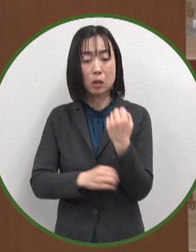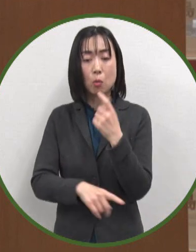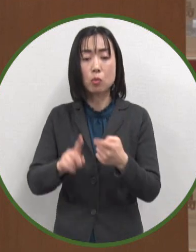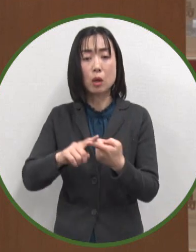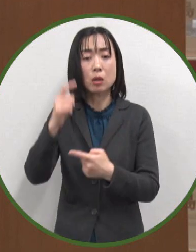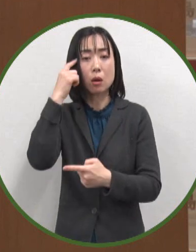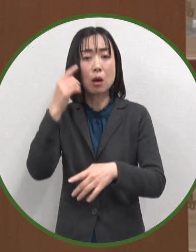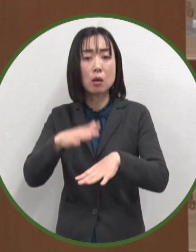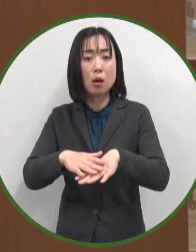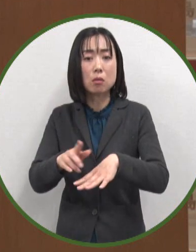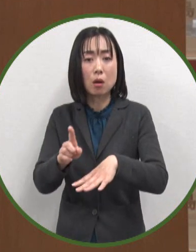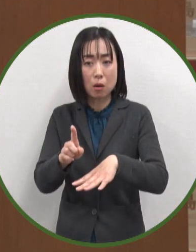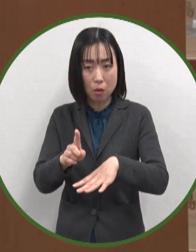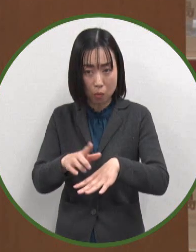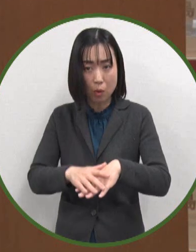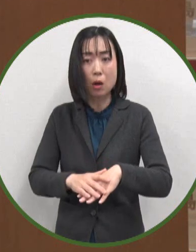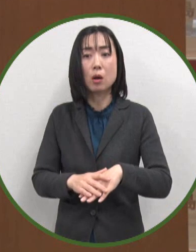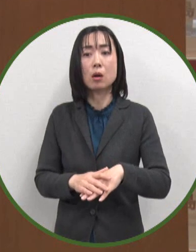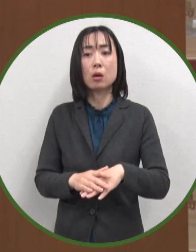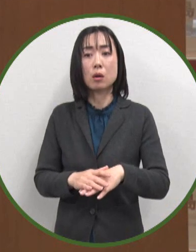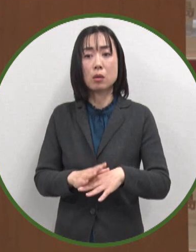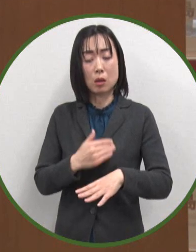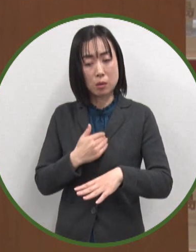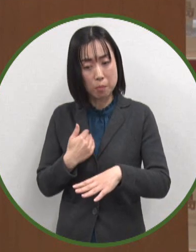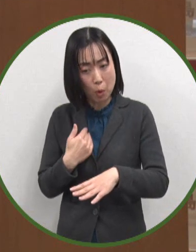えとしてはできるだけ強く、